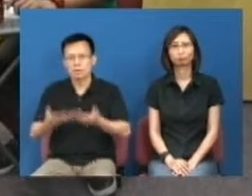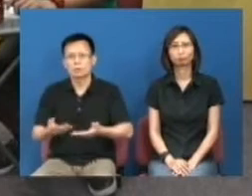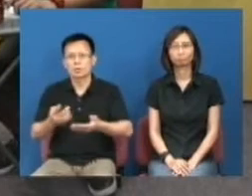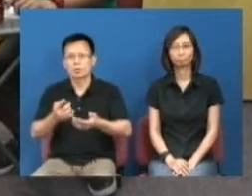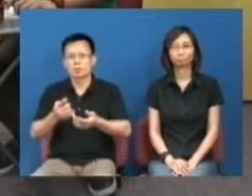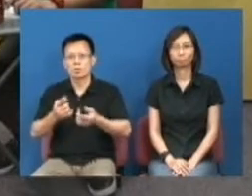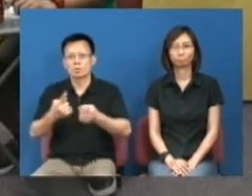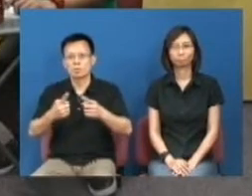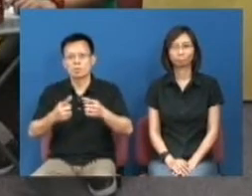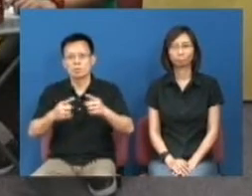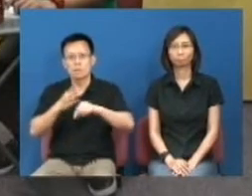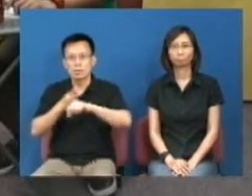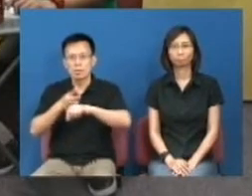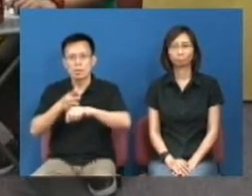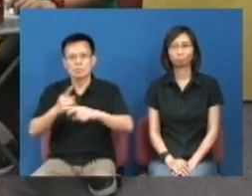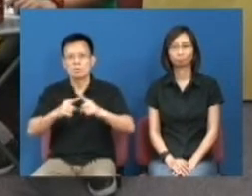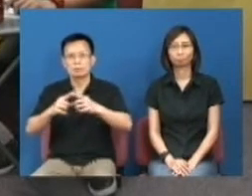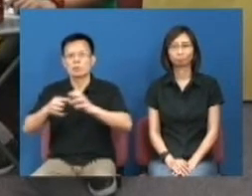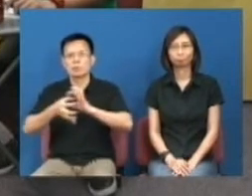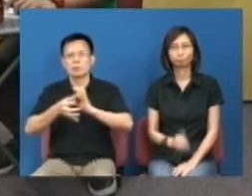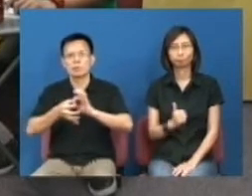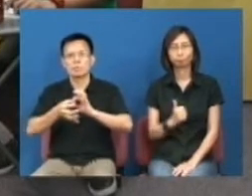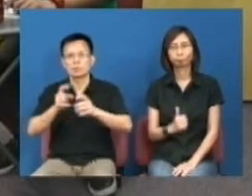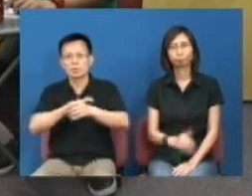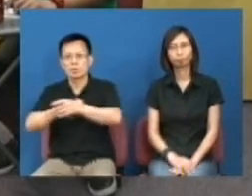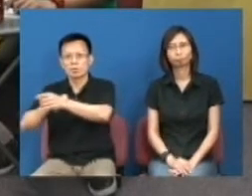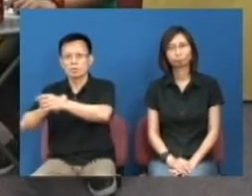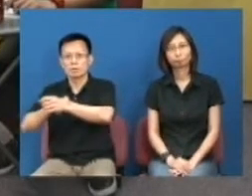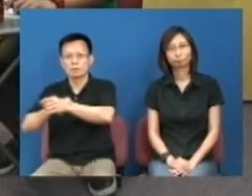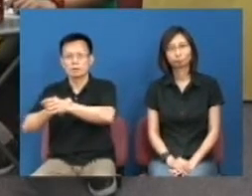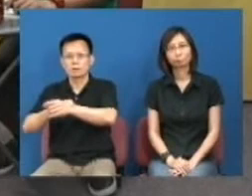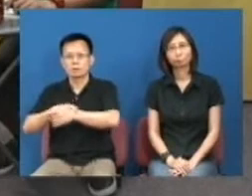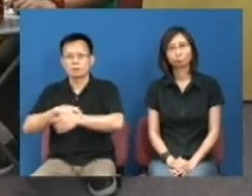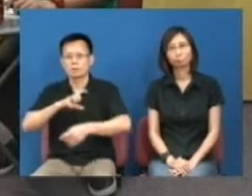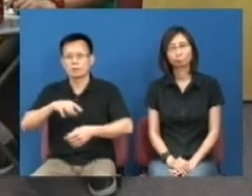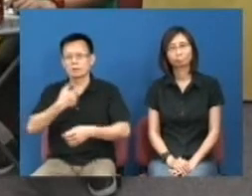有另一位的朋友就被拘捕，很好笑的就是這個